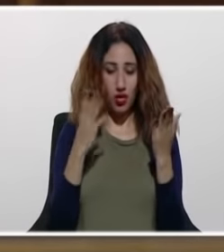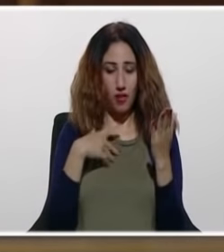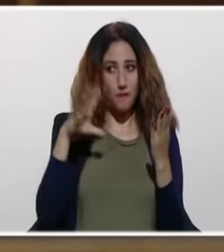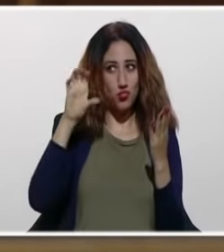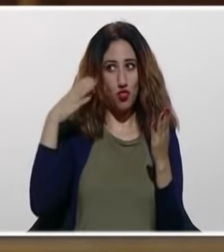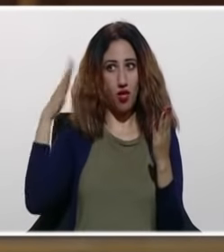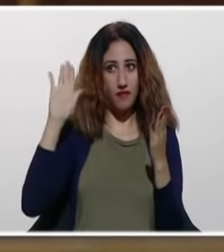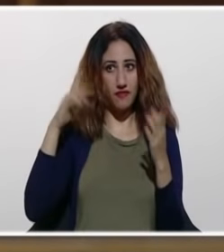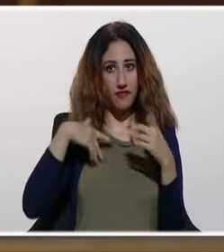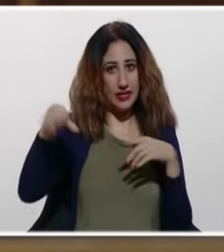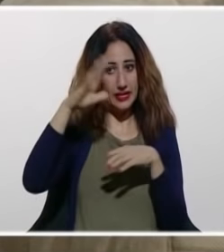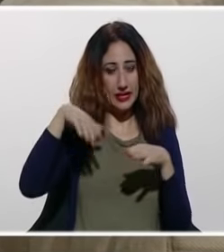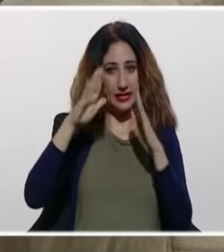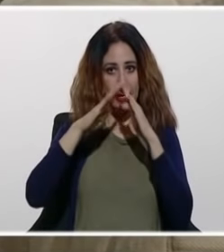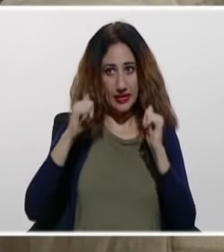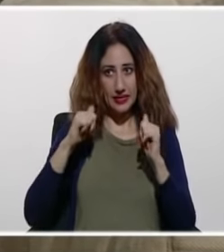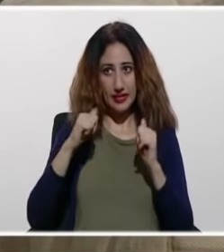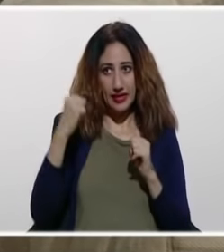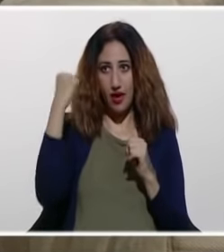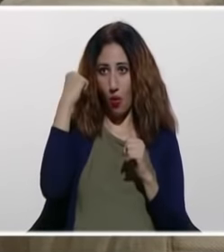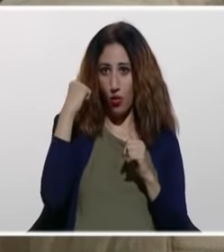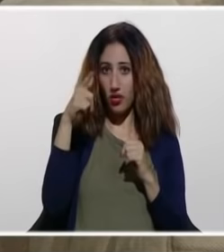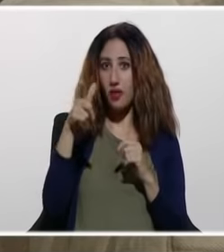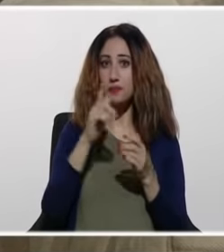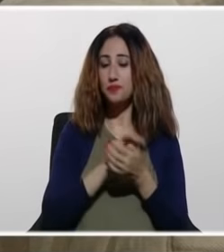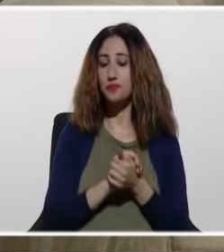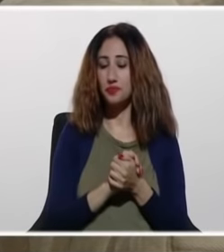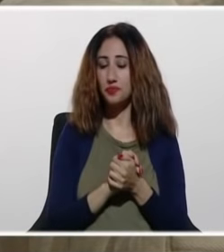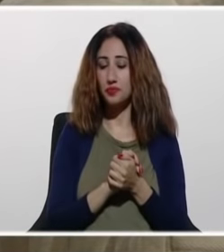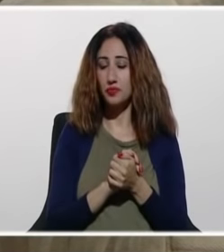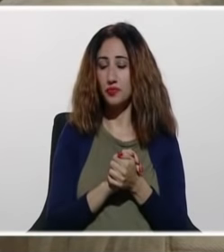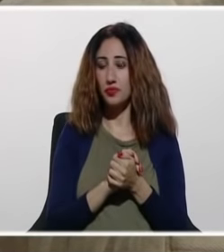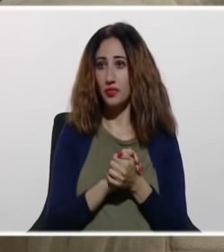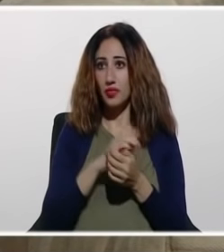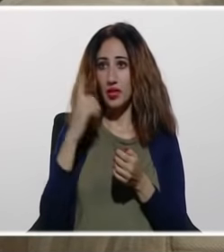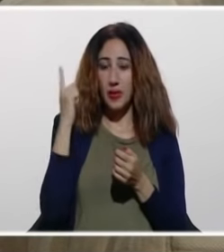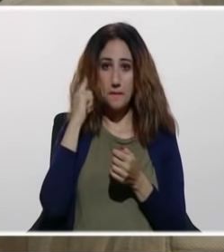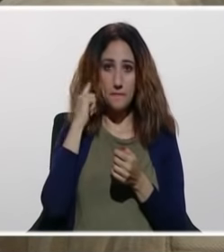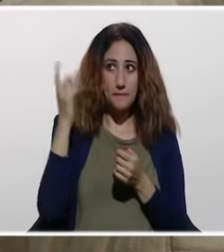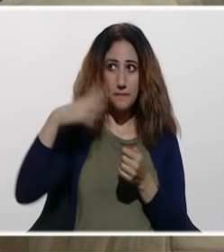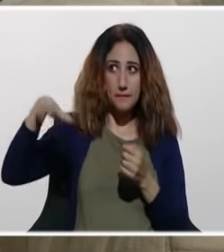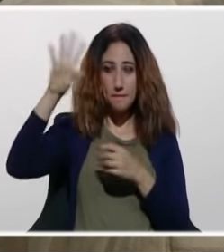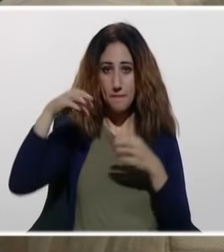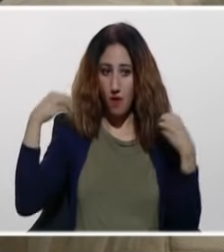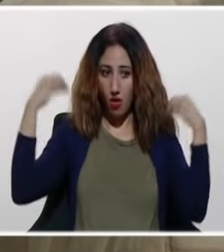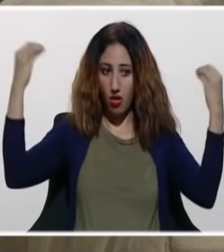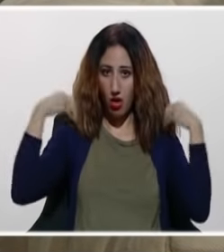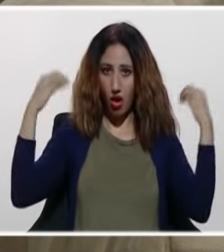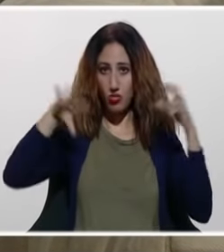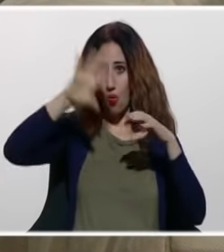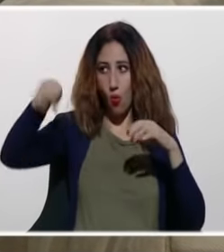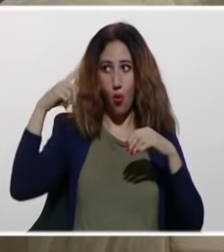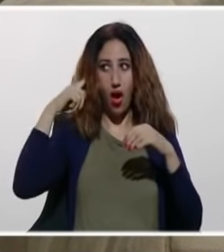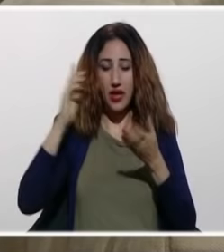كبير جدا لينا. البطولة كانت قوية جدا، للأسف إن أنا محدش سمع بيها إلا الوسط الرياضي بتاعي، الناس